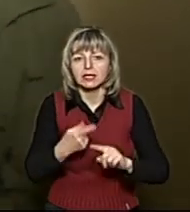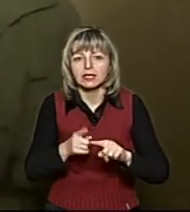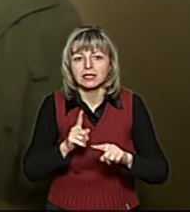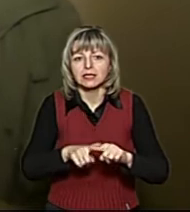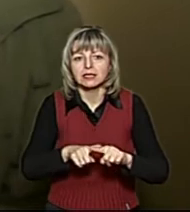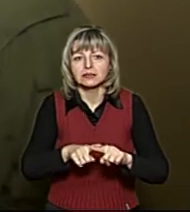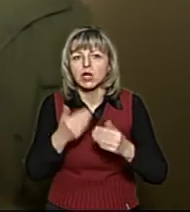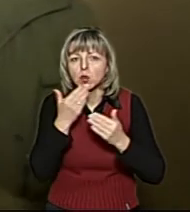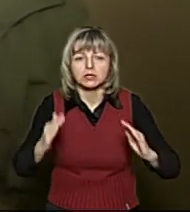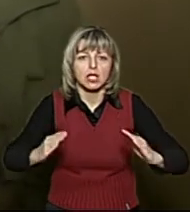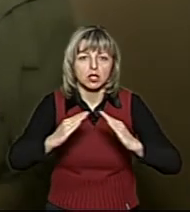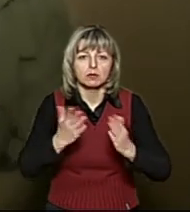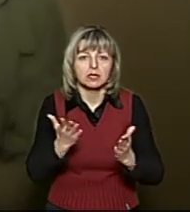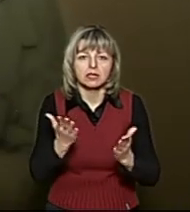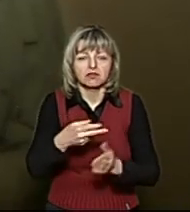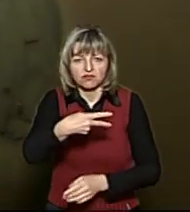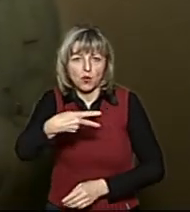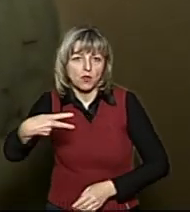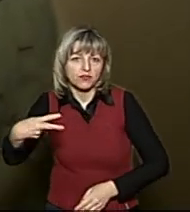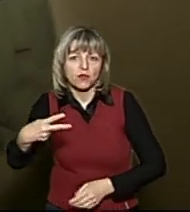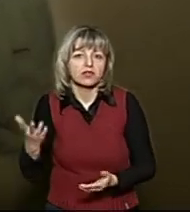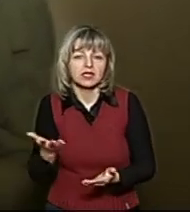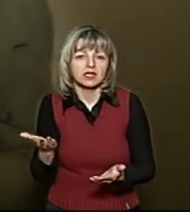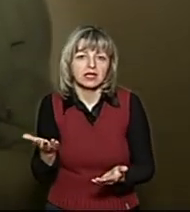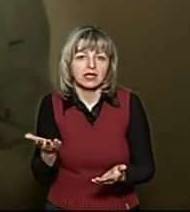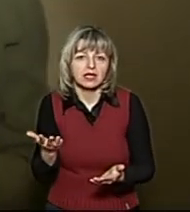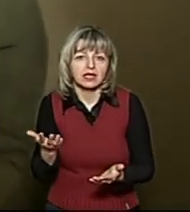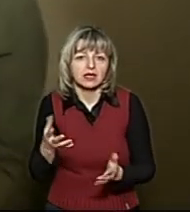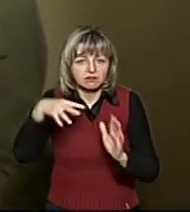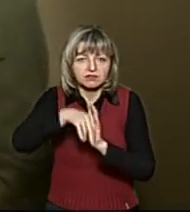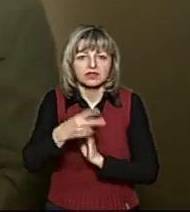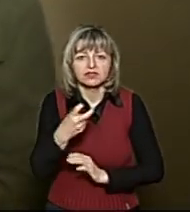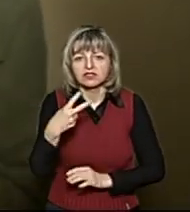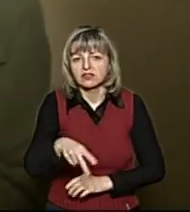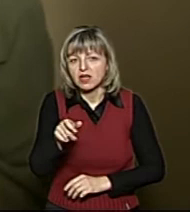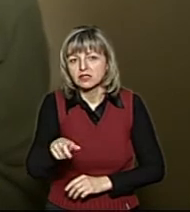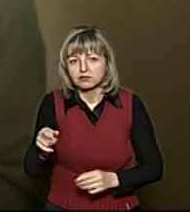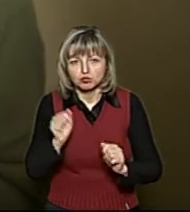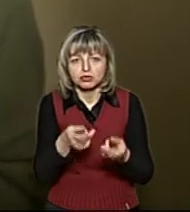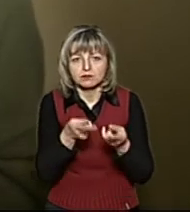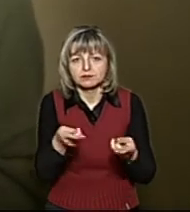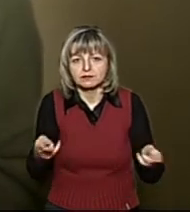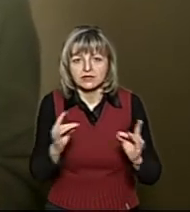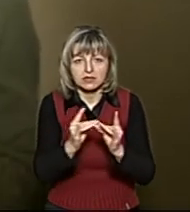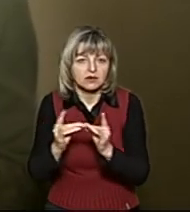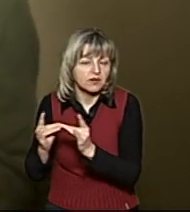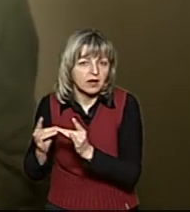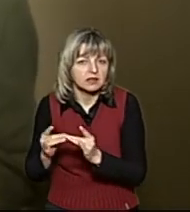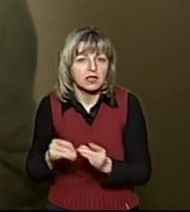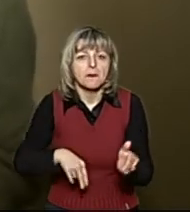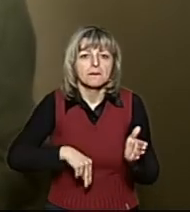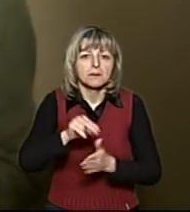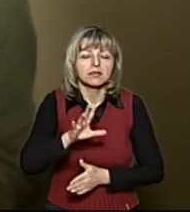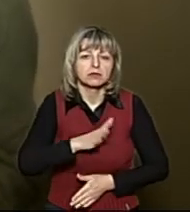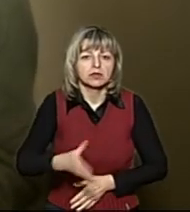спальний корпус, який розташований двохповерховий, от практично на 220 чоловік тут розміщається. Придбані